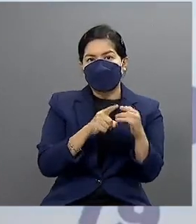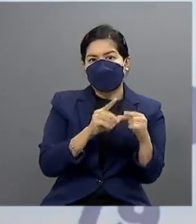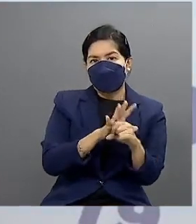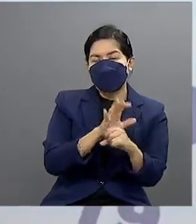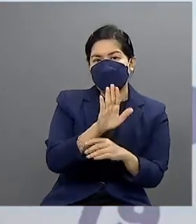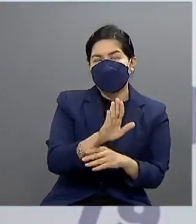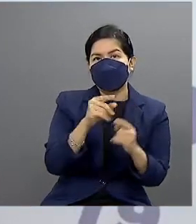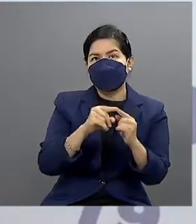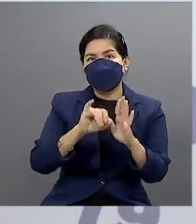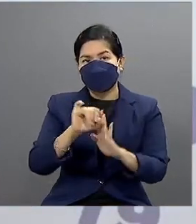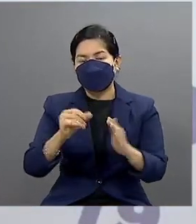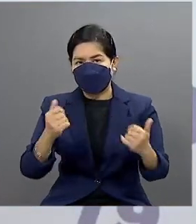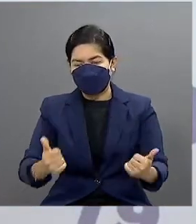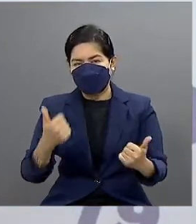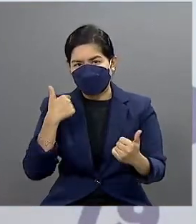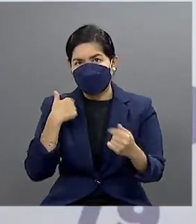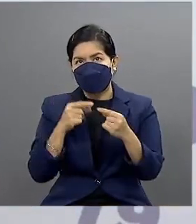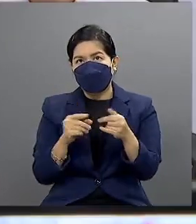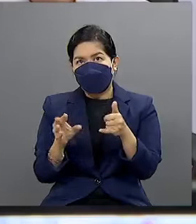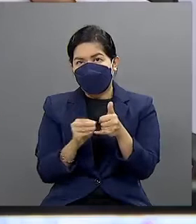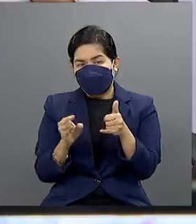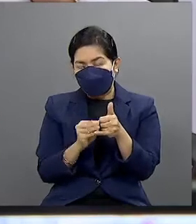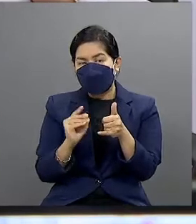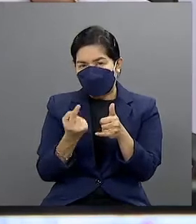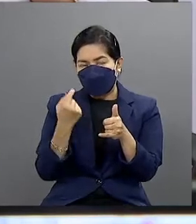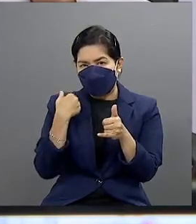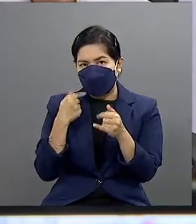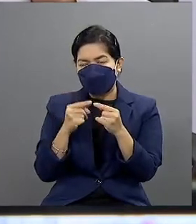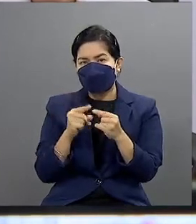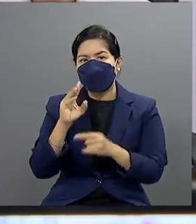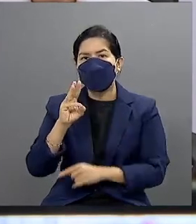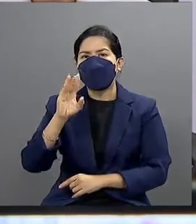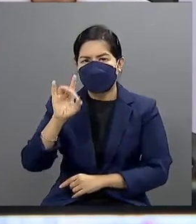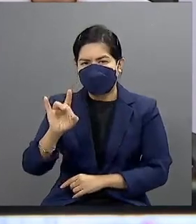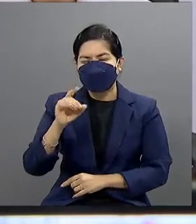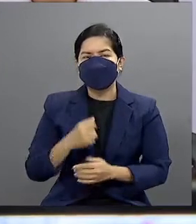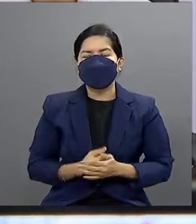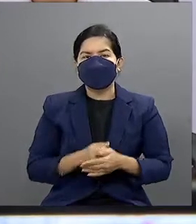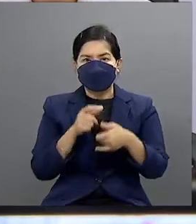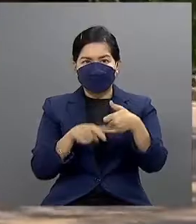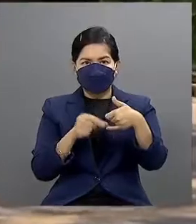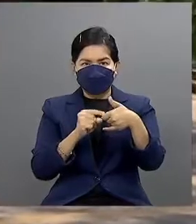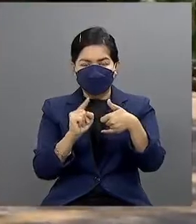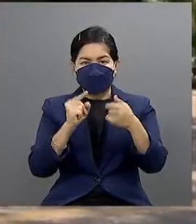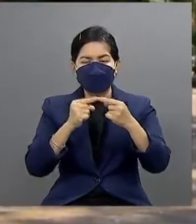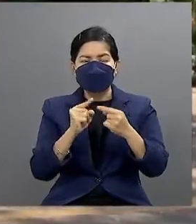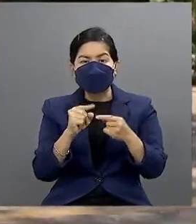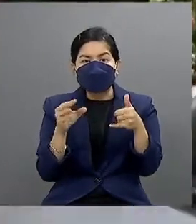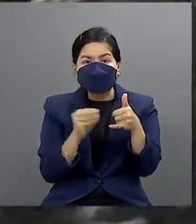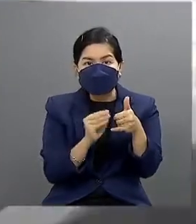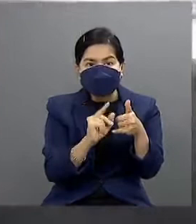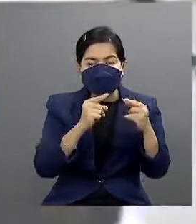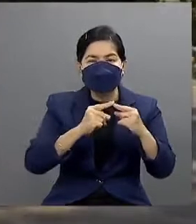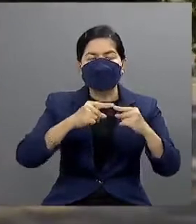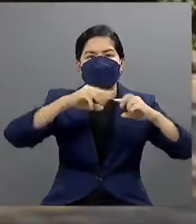ใหม่เมื่อวานนะครับติดเชื้อจำนวน68คนโดยหนึ่งในนั้นคือที่วัด7ยอดนะครับจังหวัดเชียงใหม่ได้แจ้งให้ผู้ที่เดินท